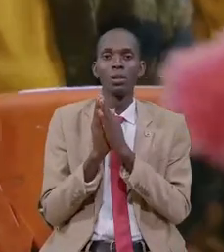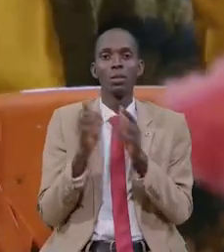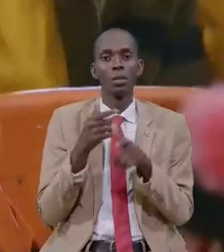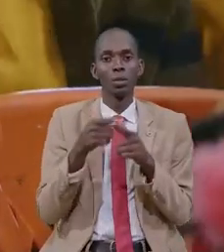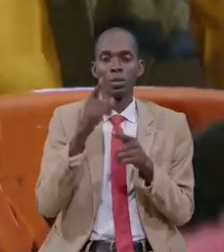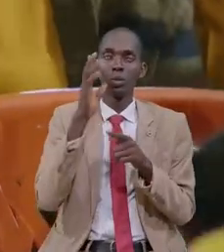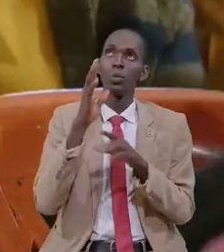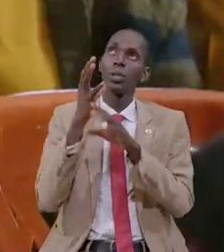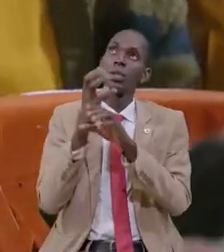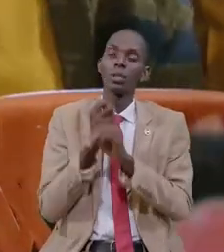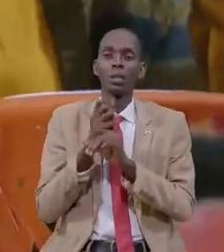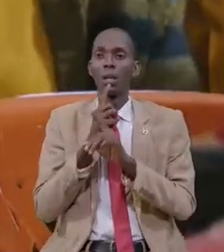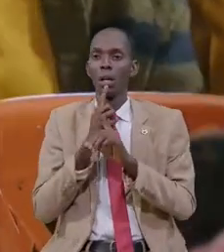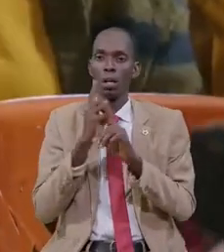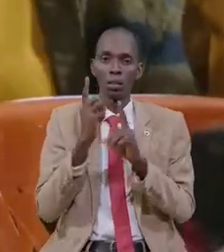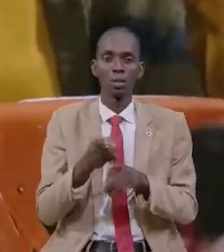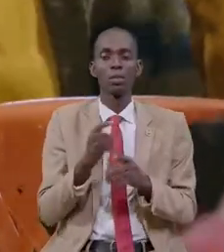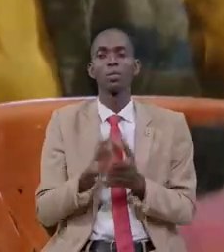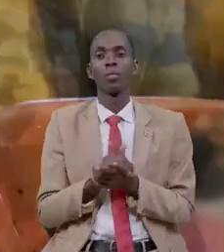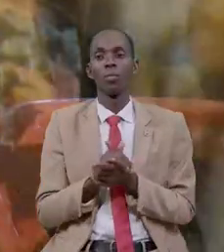Demander et tu recevras.